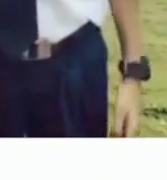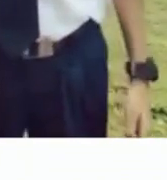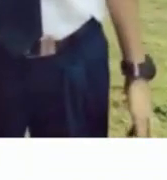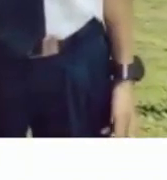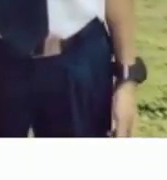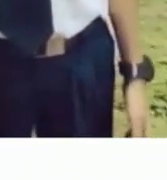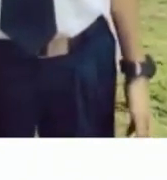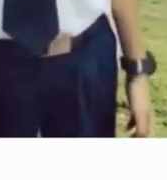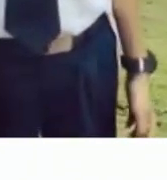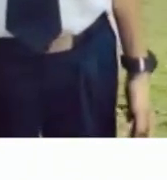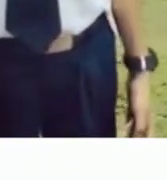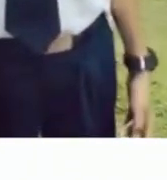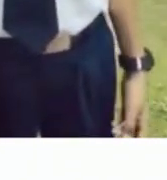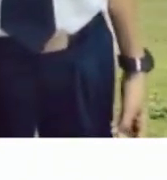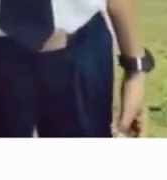berhati-hati